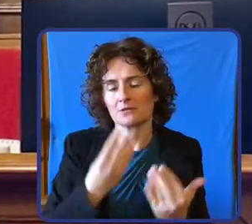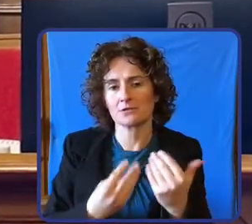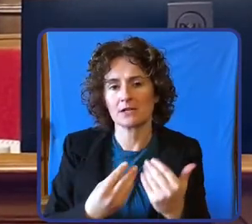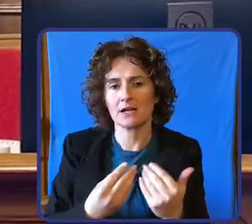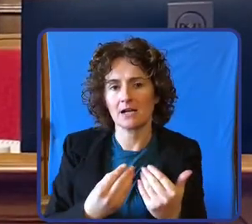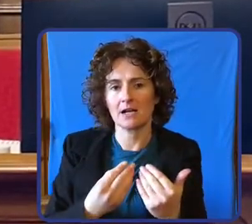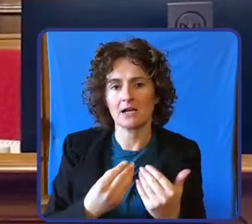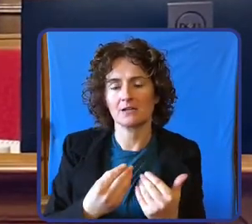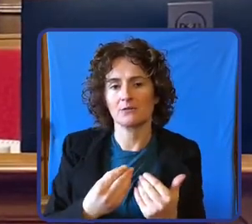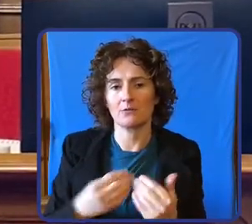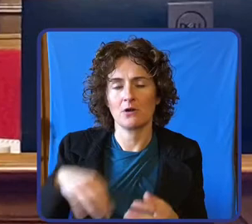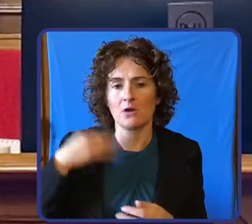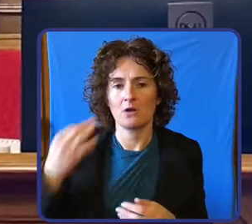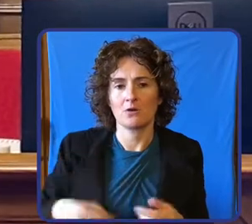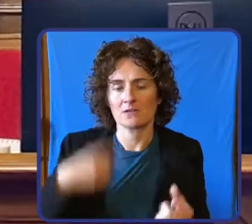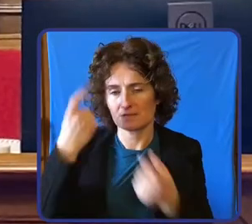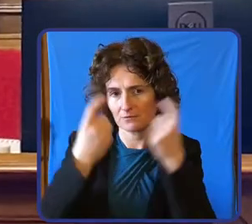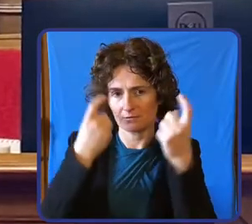véleményét.